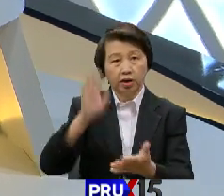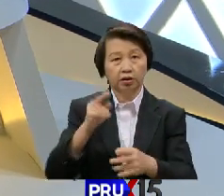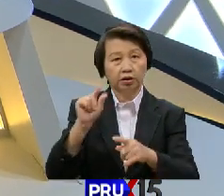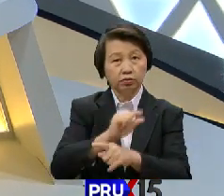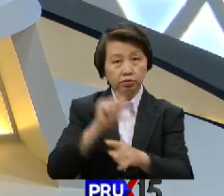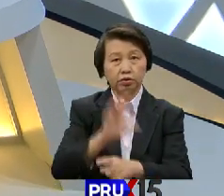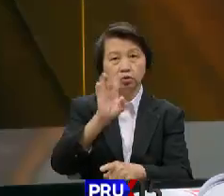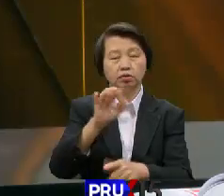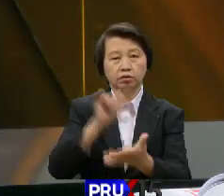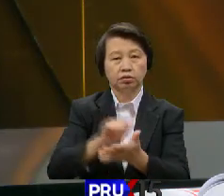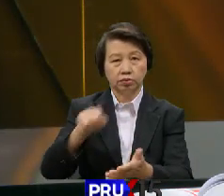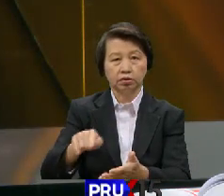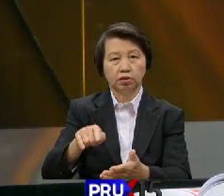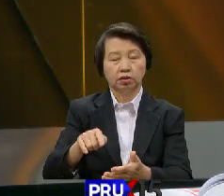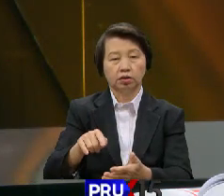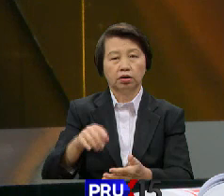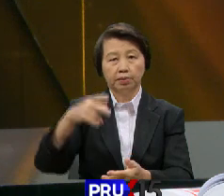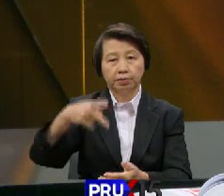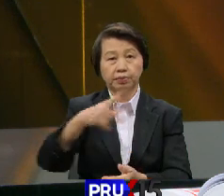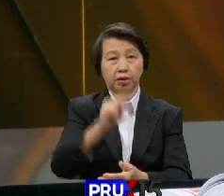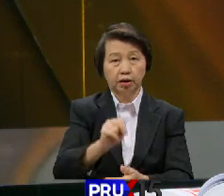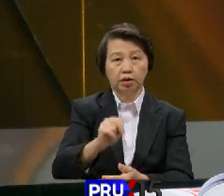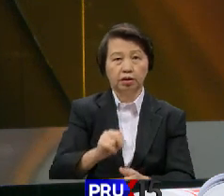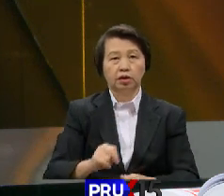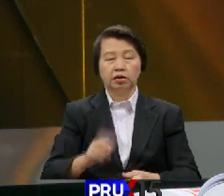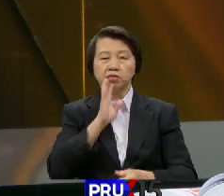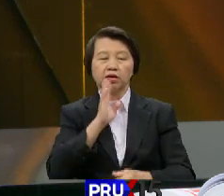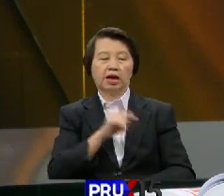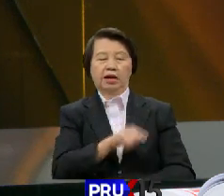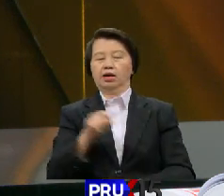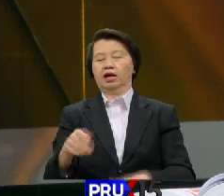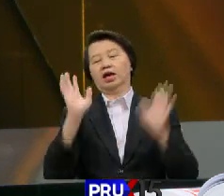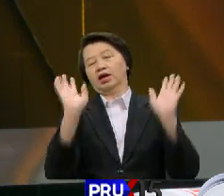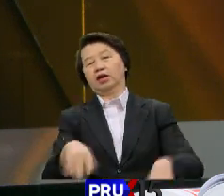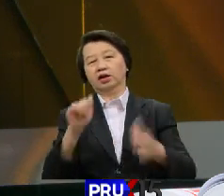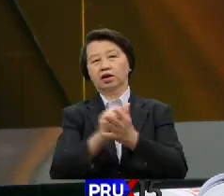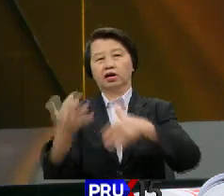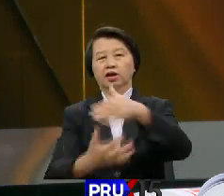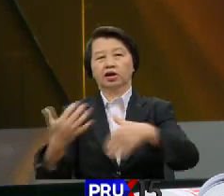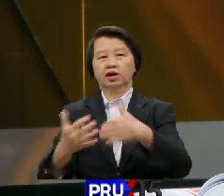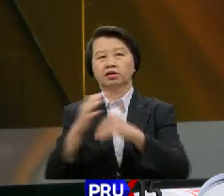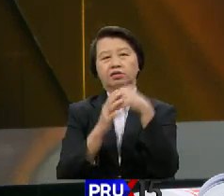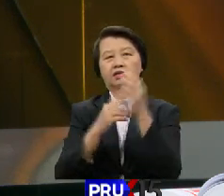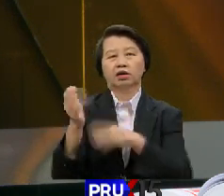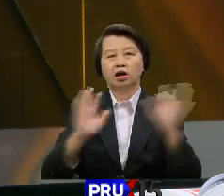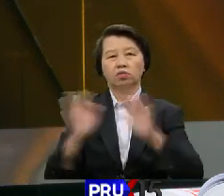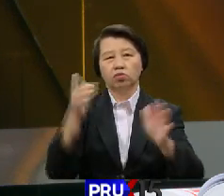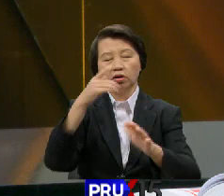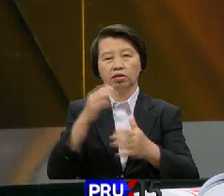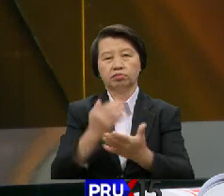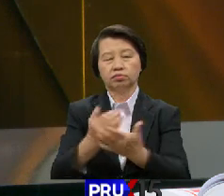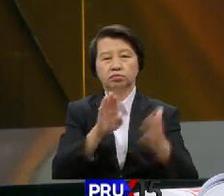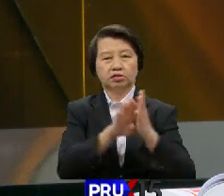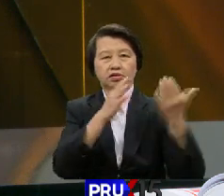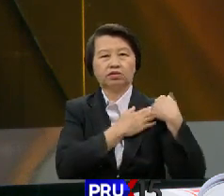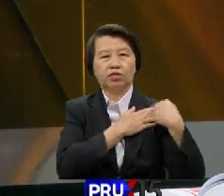digunakan sebagai satu senjata oleh pendekatan nasional pawai ini hanya merupakan satu kolasi bersifat keserisaan bukannya kolase bersifat